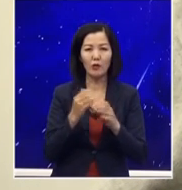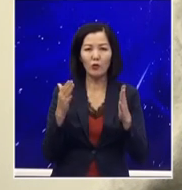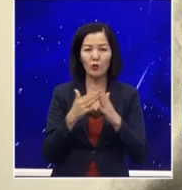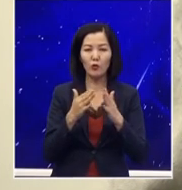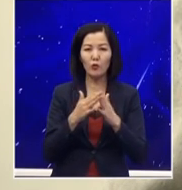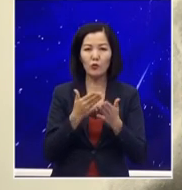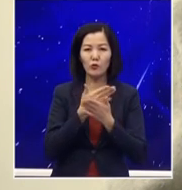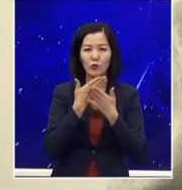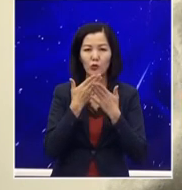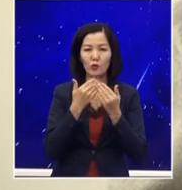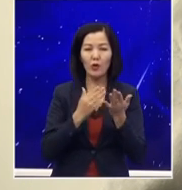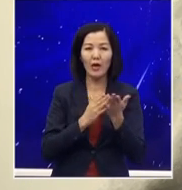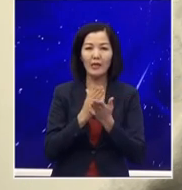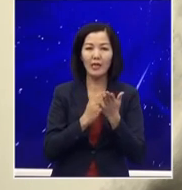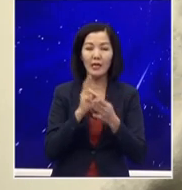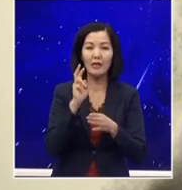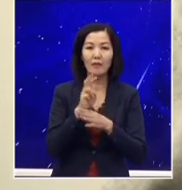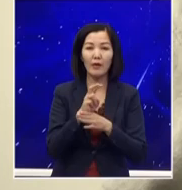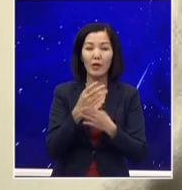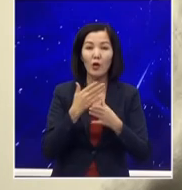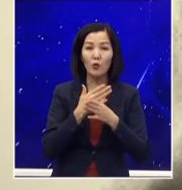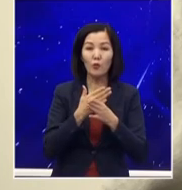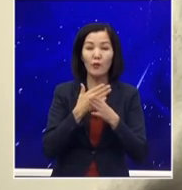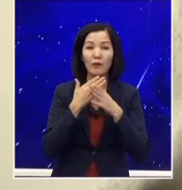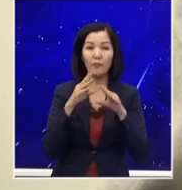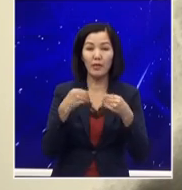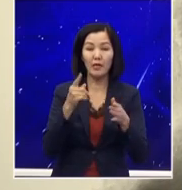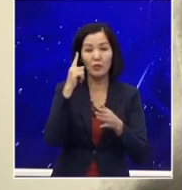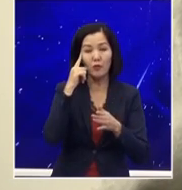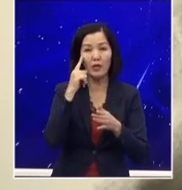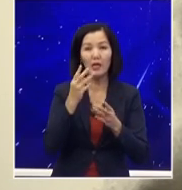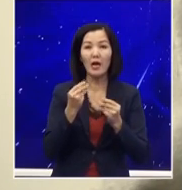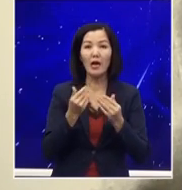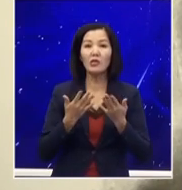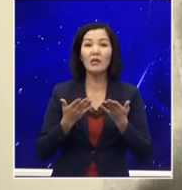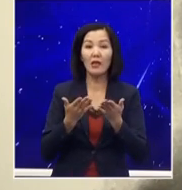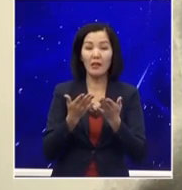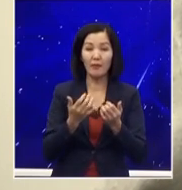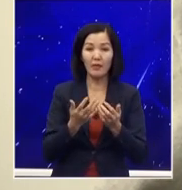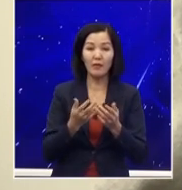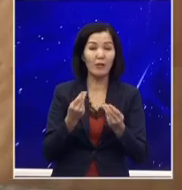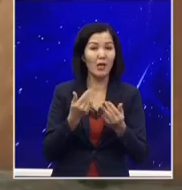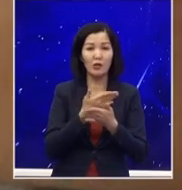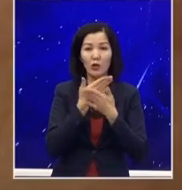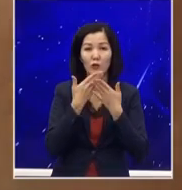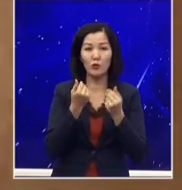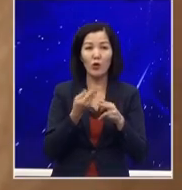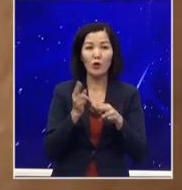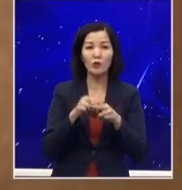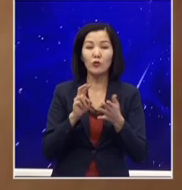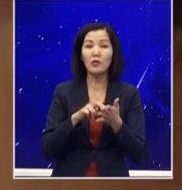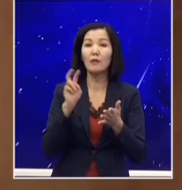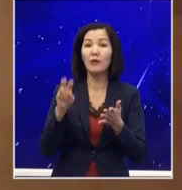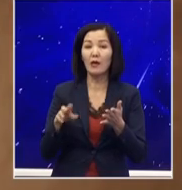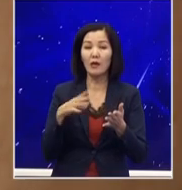барады. Көмек көрсетеді деп ойлайды. Жаңа өмірге барғандардан міндетті түрде ақша талап етеді. Менде ондай қаражат жоқ. Сондықтан менің кетуіме тура